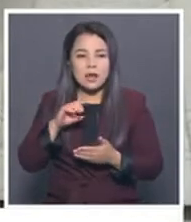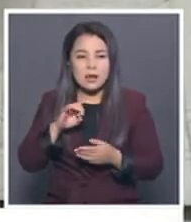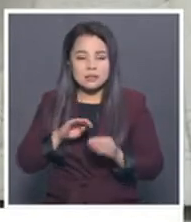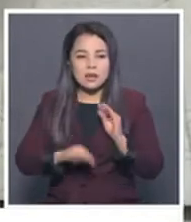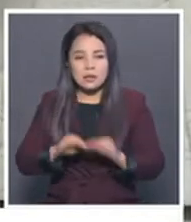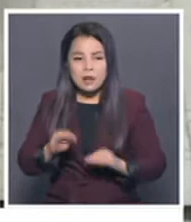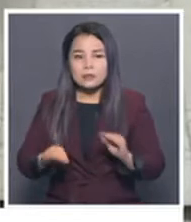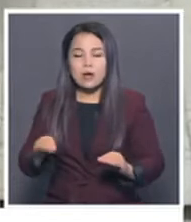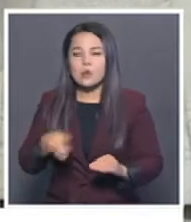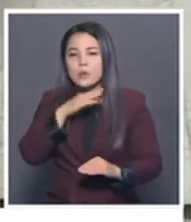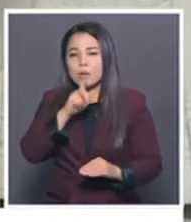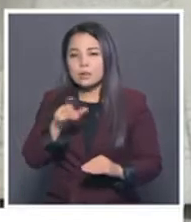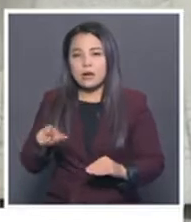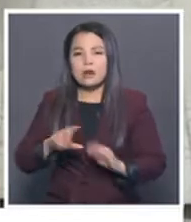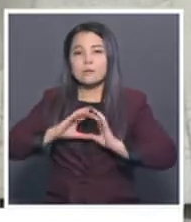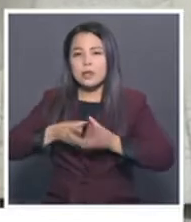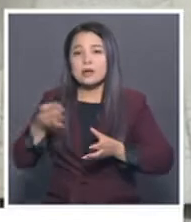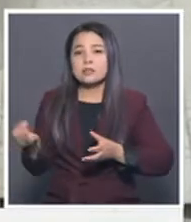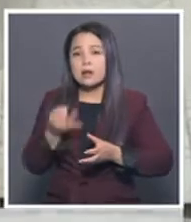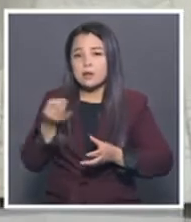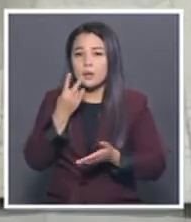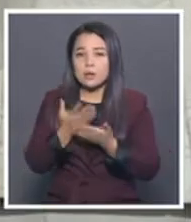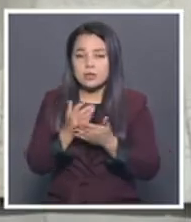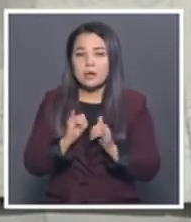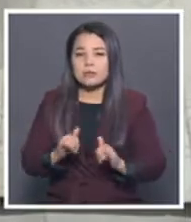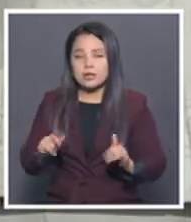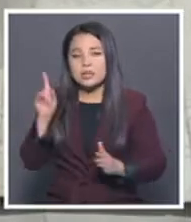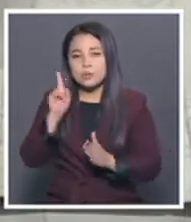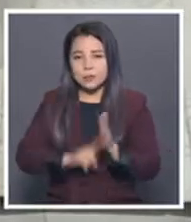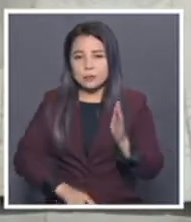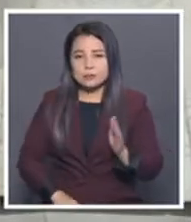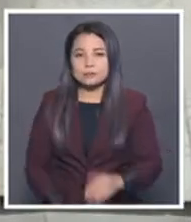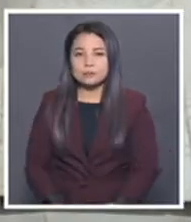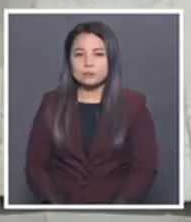көптеген азаматтардың Абай әлеміне деген қызығушылығы артатынына сенімдімін.